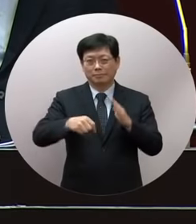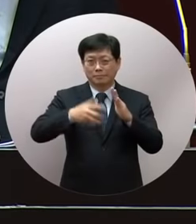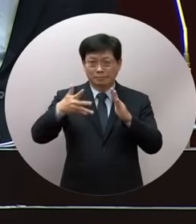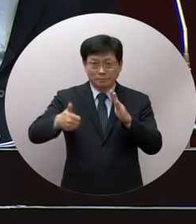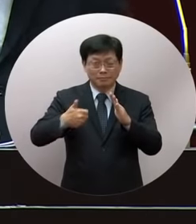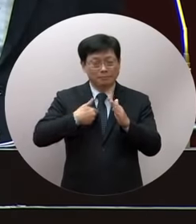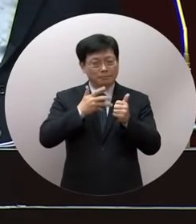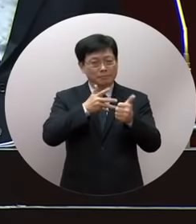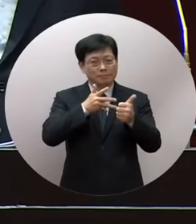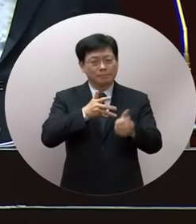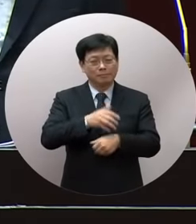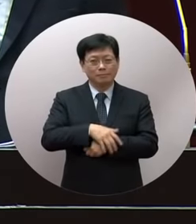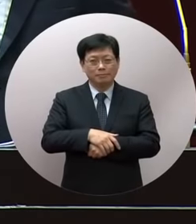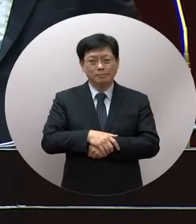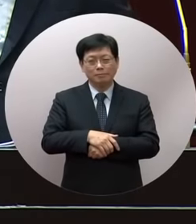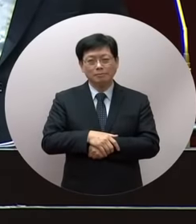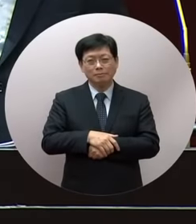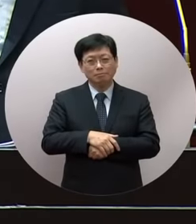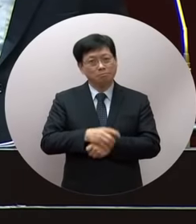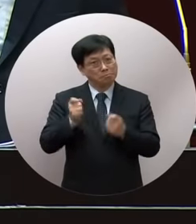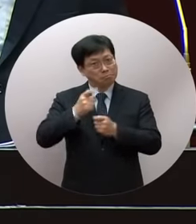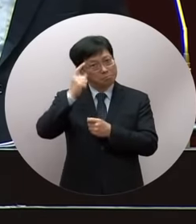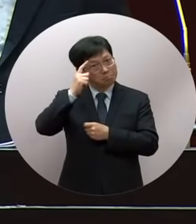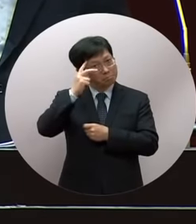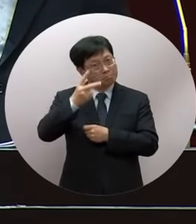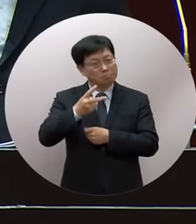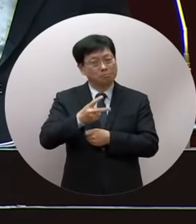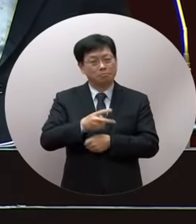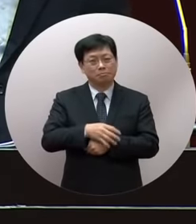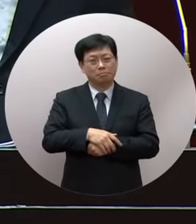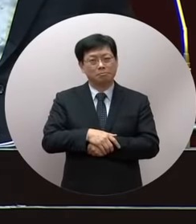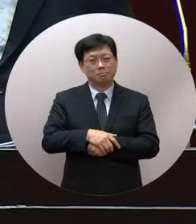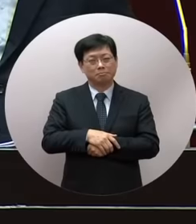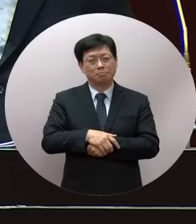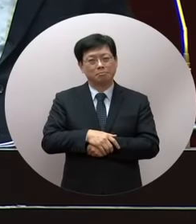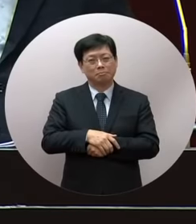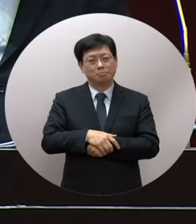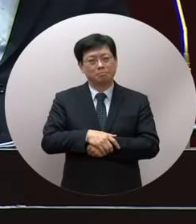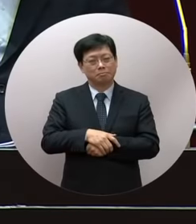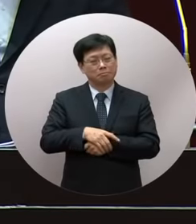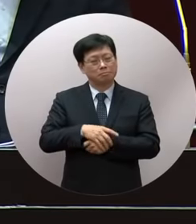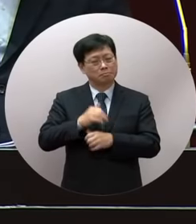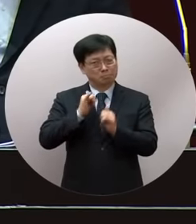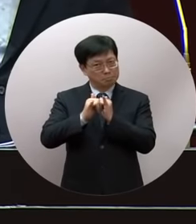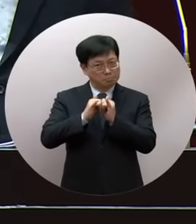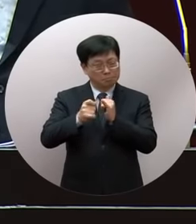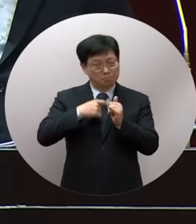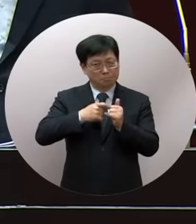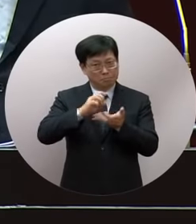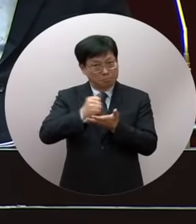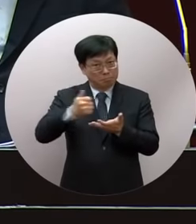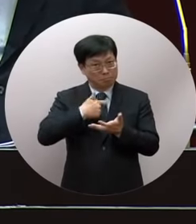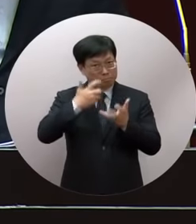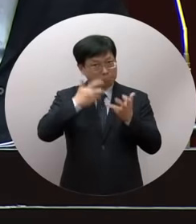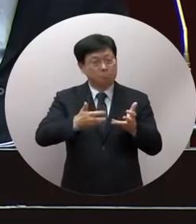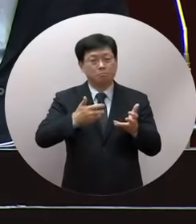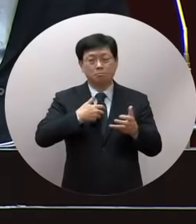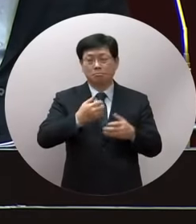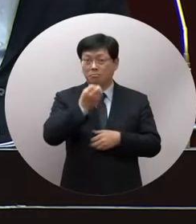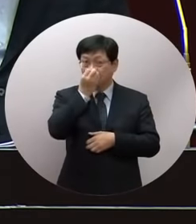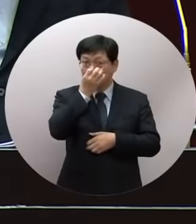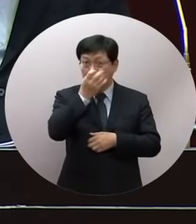长请教，这两天大家媒体的焦点，香港会实